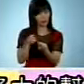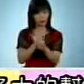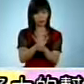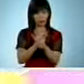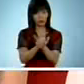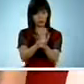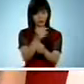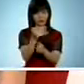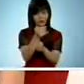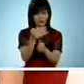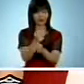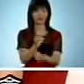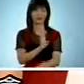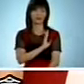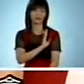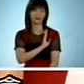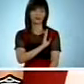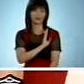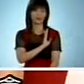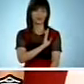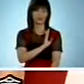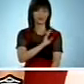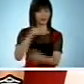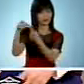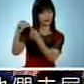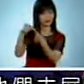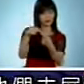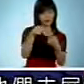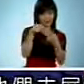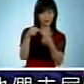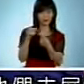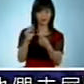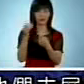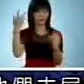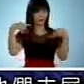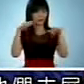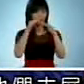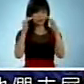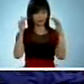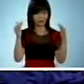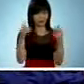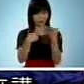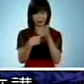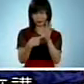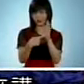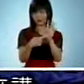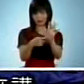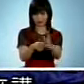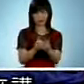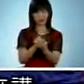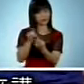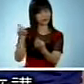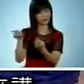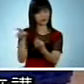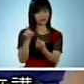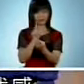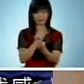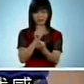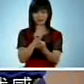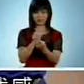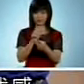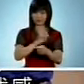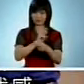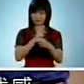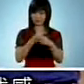的帮助。 那当然呢、有接轨的机会，并且有一个舞台让他们去展现，你知道吗、这个对他们来讲